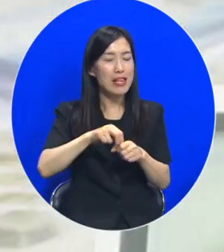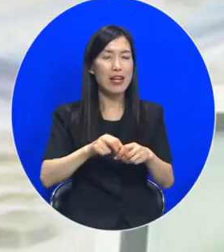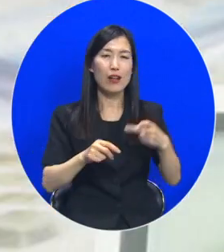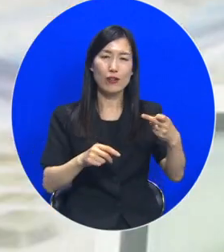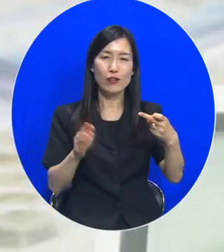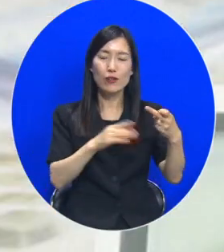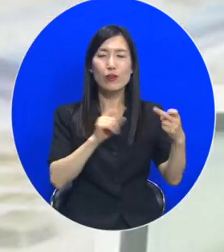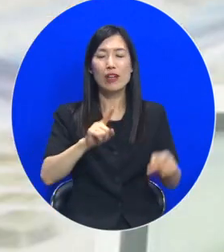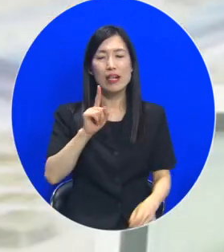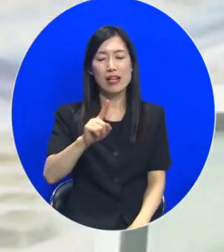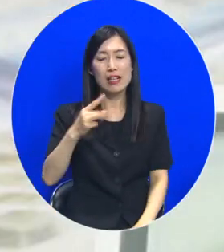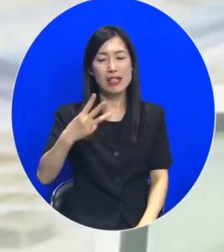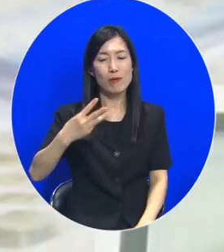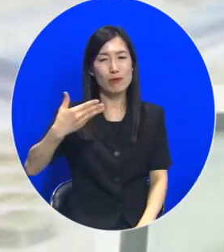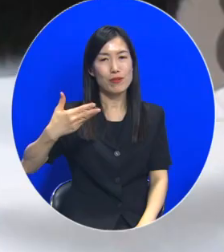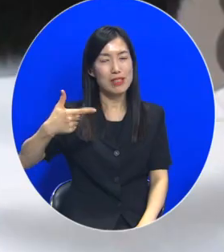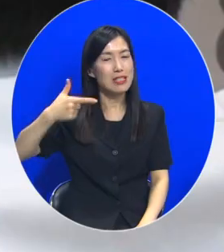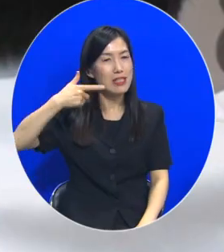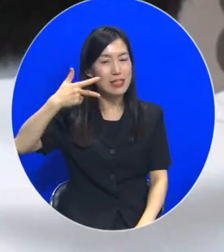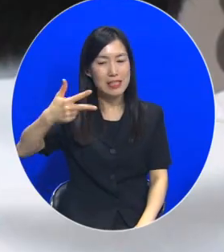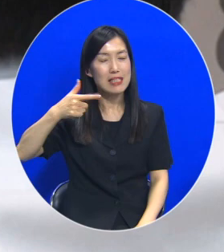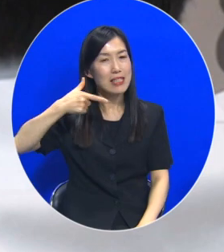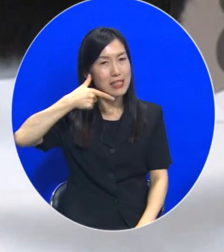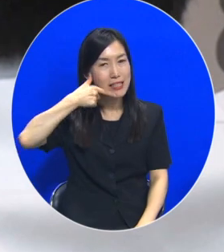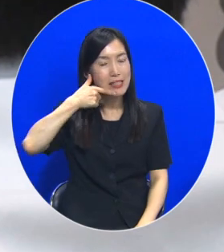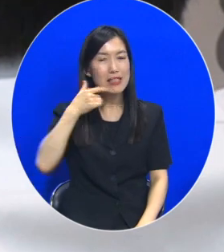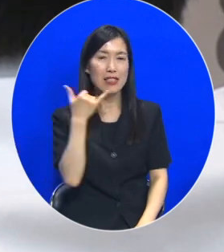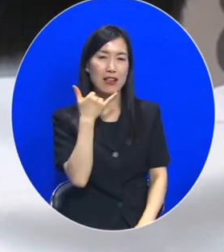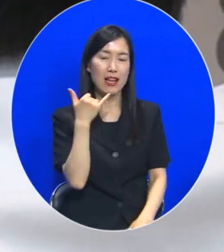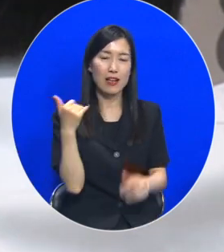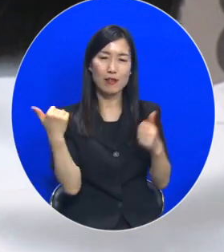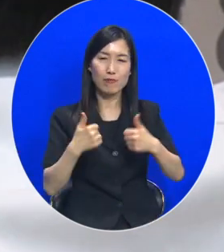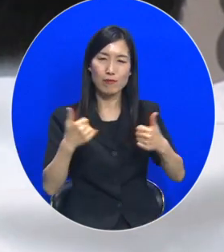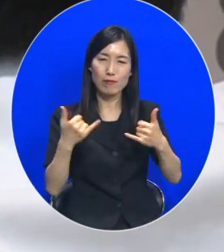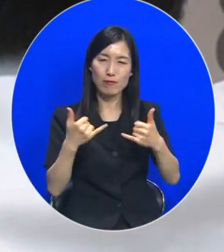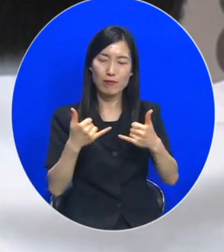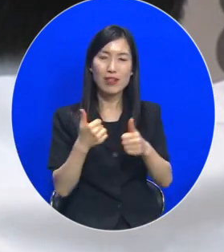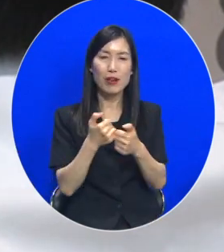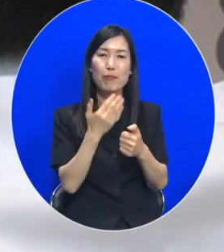1397번으로 확인할 수 있습니다 KTV 김찬규입니다